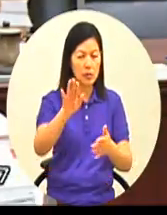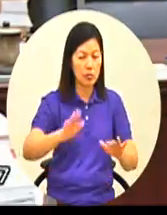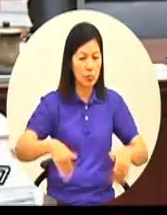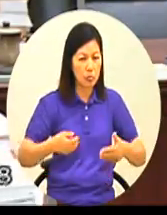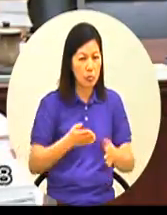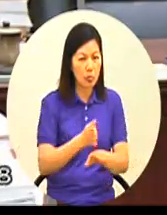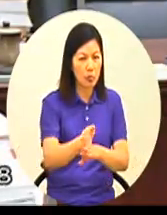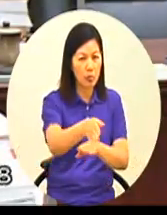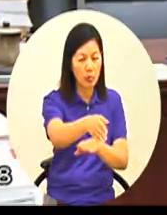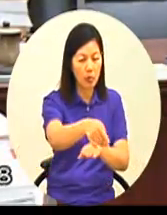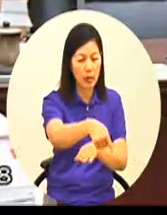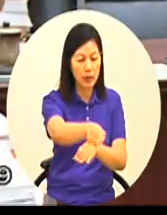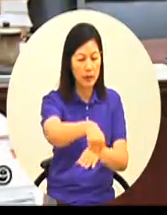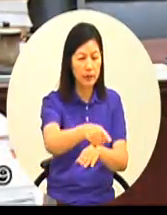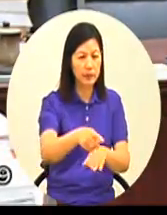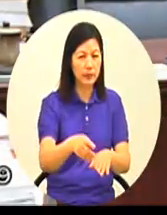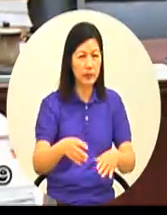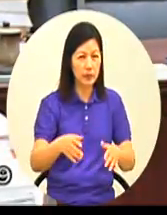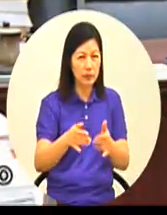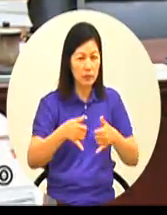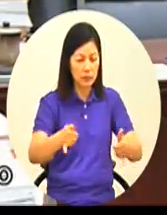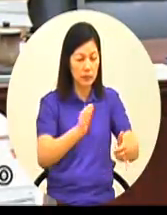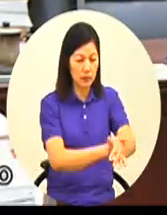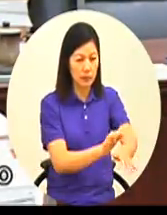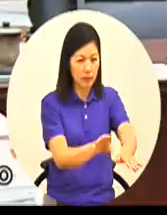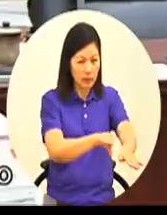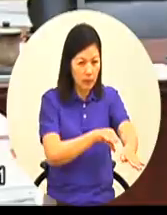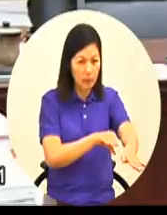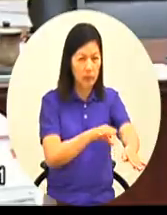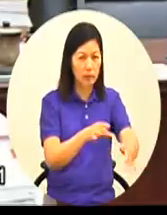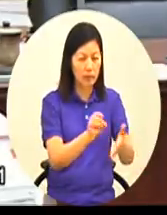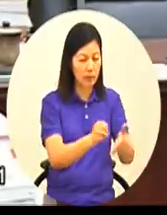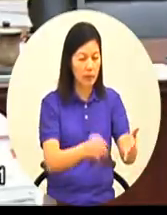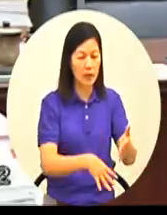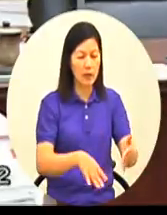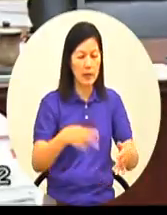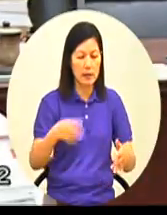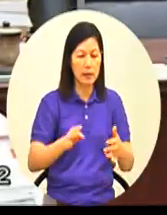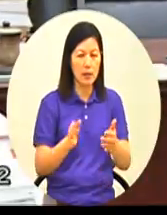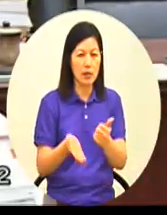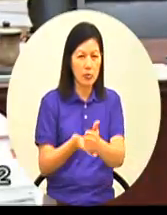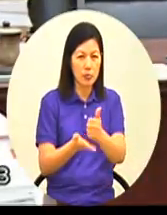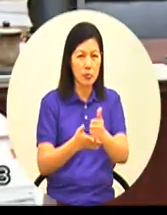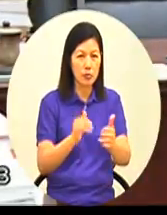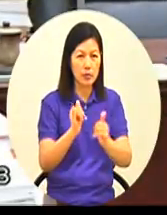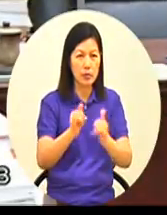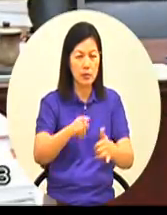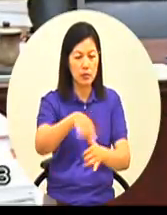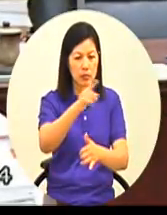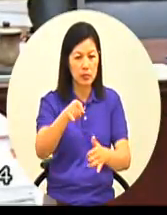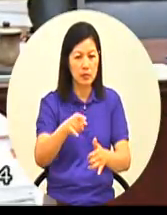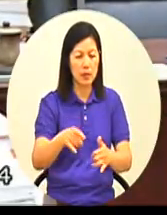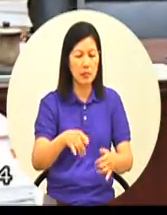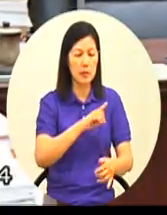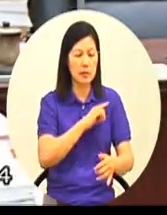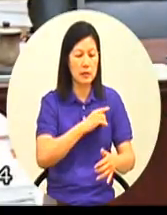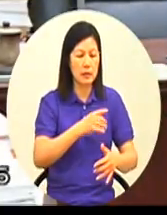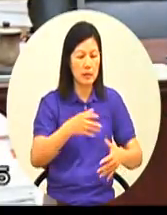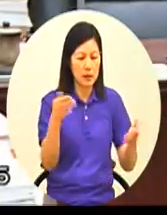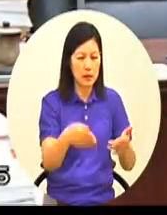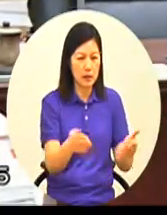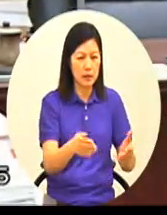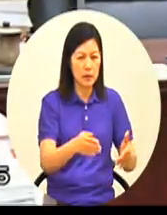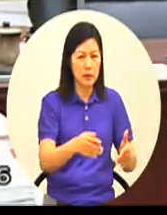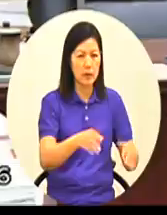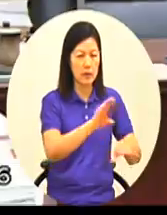边停车也会取消，那当我们有鼓励所谓的路外停车，也鼓励民间多盖所谓的停车场，那我们跟交通局有建议